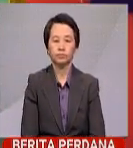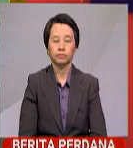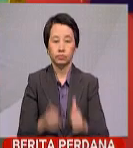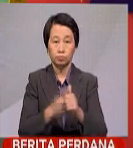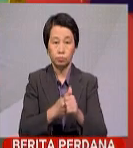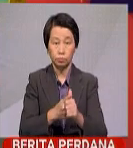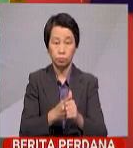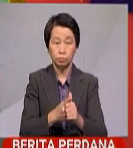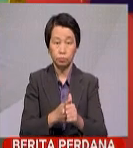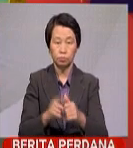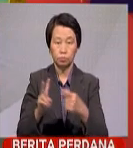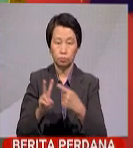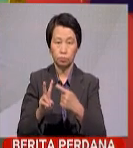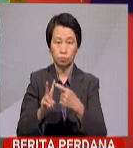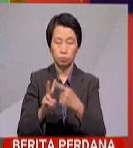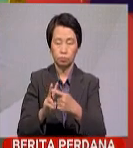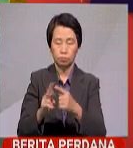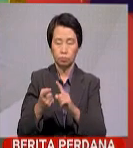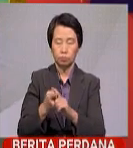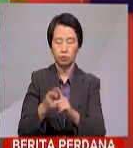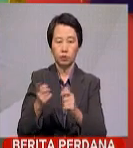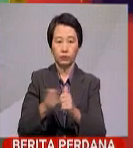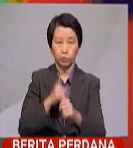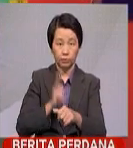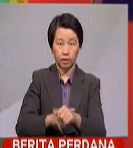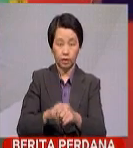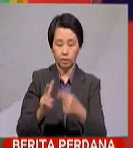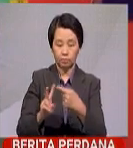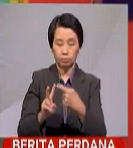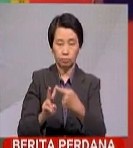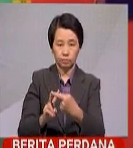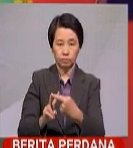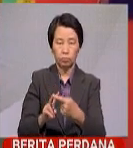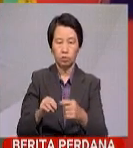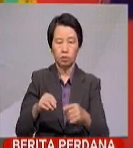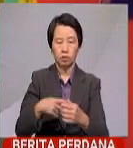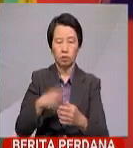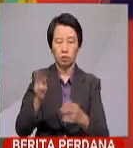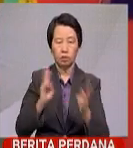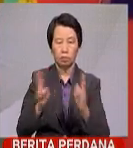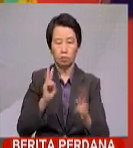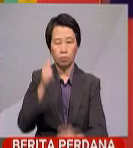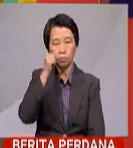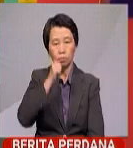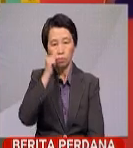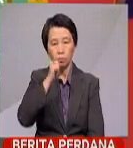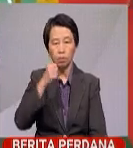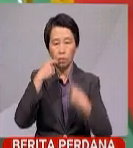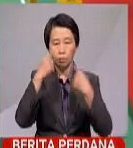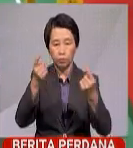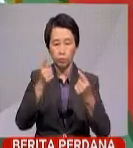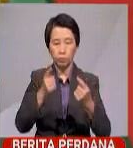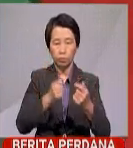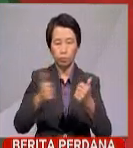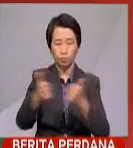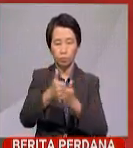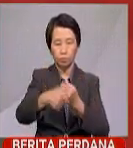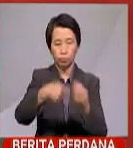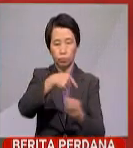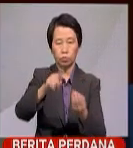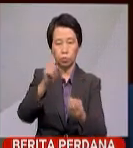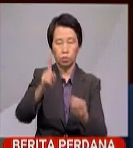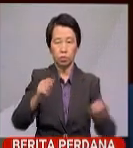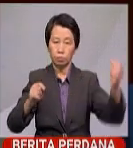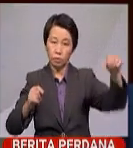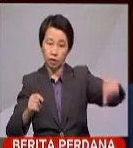Terdahulu, Perli Tan yang turut bergandingan buat kali pertama dengan MTNA dalam acara beregu wanita berjaya melepasi pusingan pertama dan